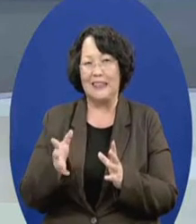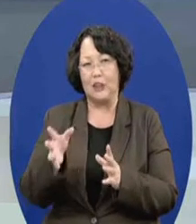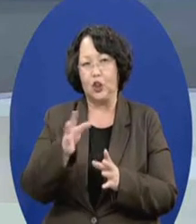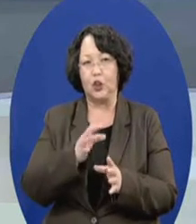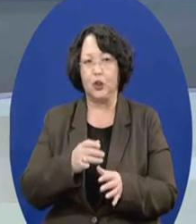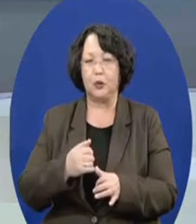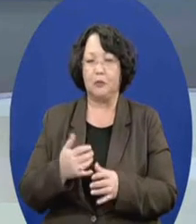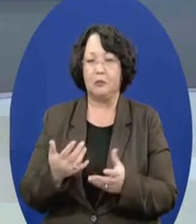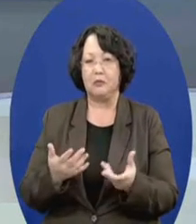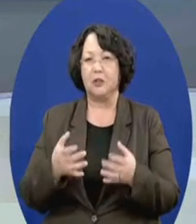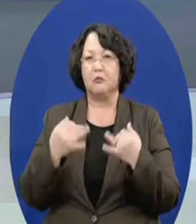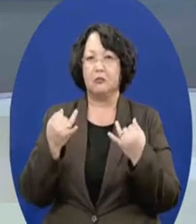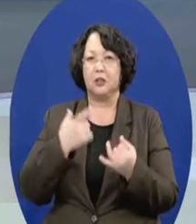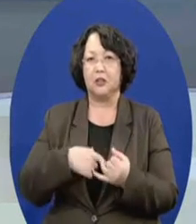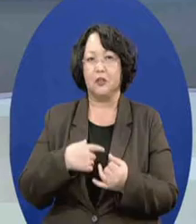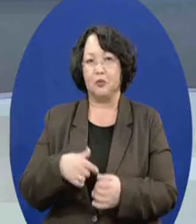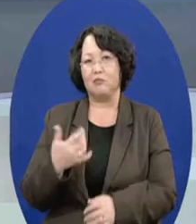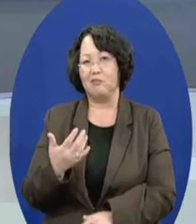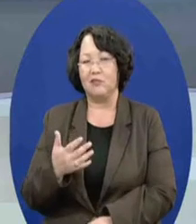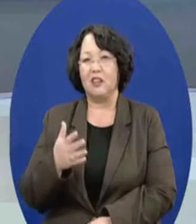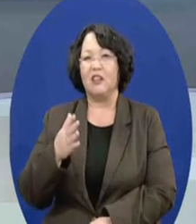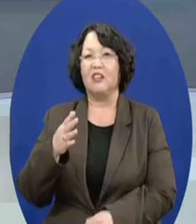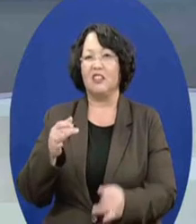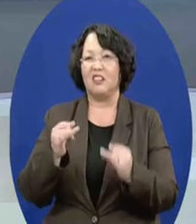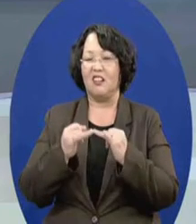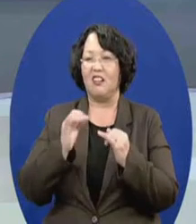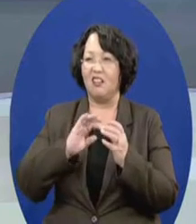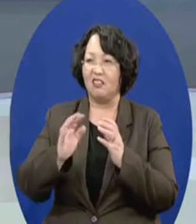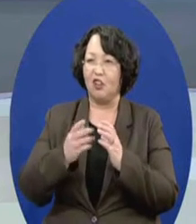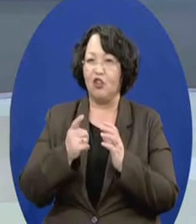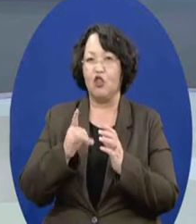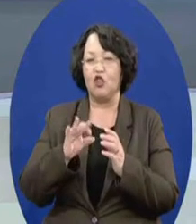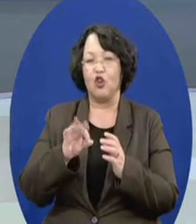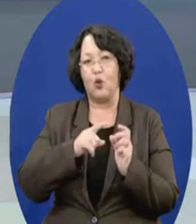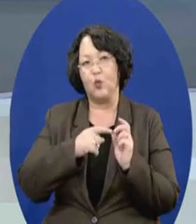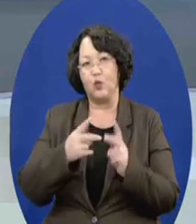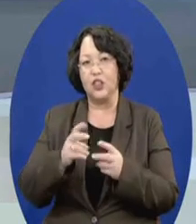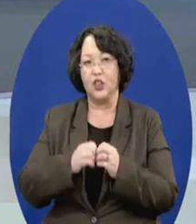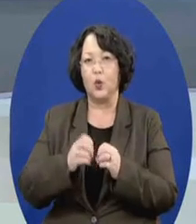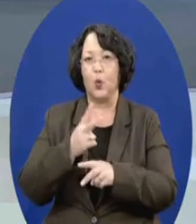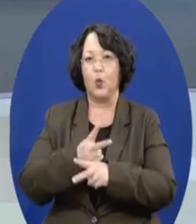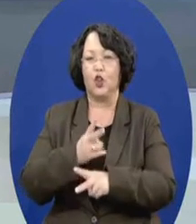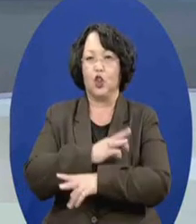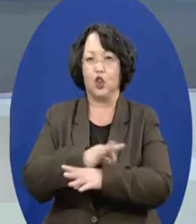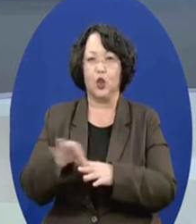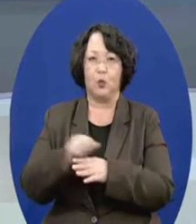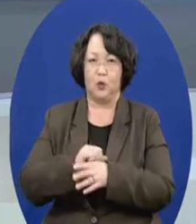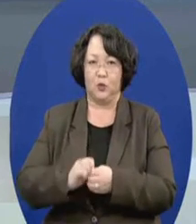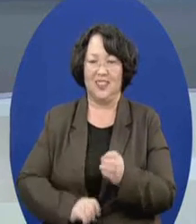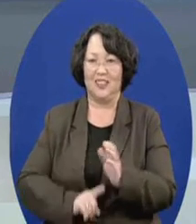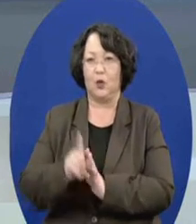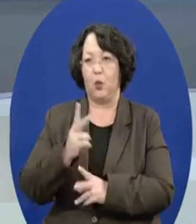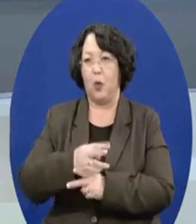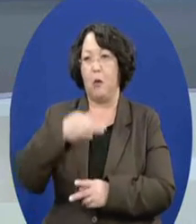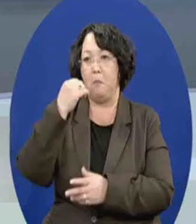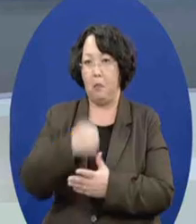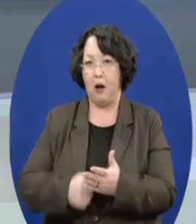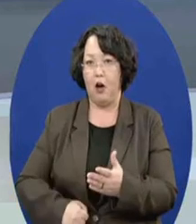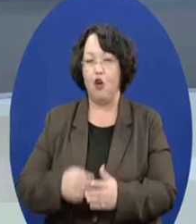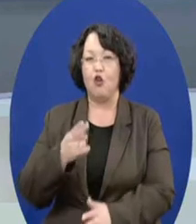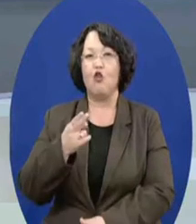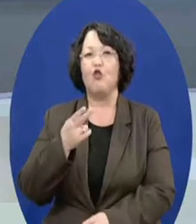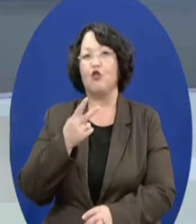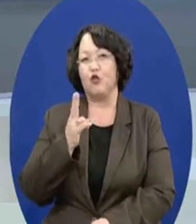эдийн засгийн байнгын хорооны ажлын хэсгийн гишүүдийн хувьд виртуал хөрөнгийн үйлчилгээ үзүүлэгчийн тухай хуулийн төслийг боловсруулж эхлээд байгаа юм. Тухайн хууль батлагдсан